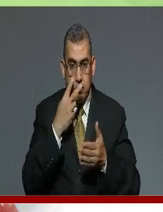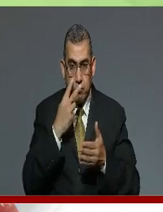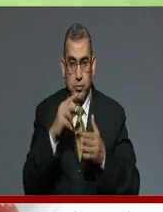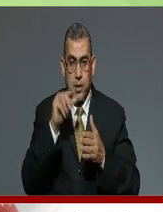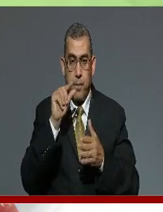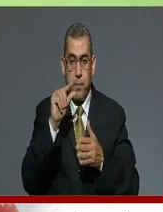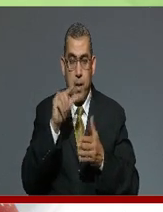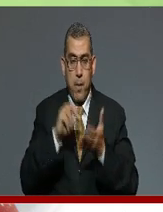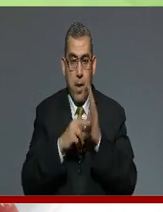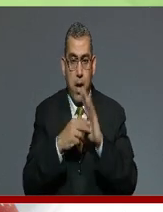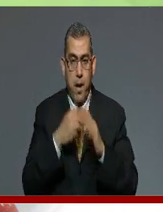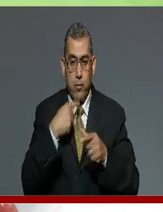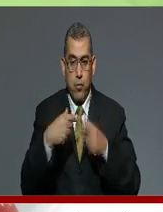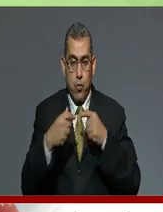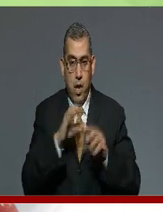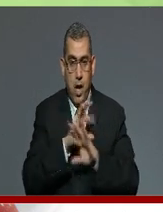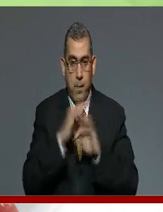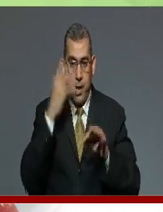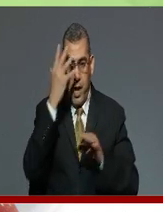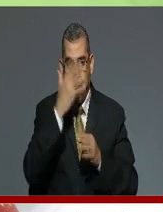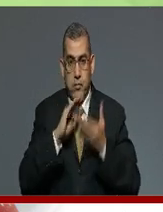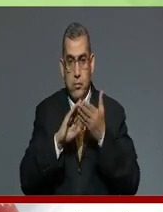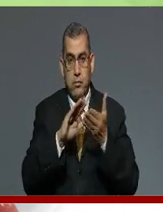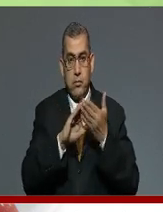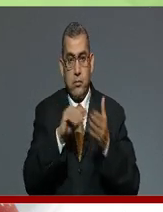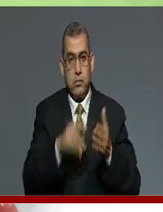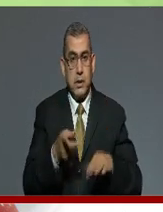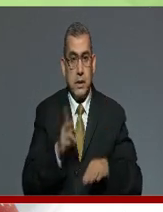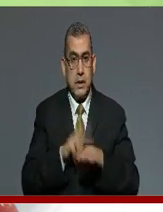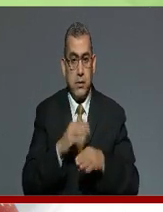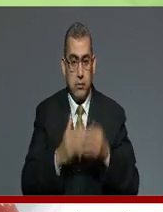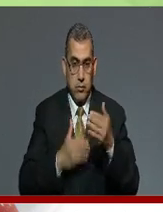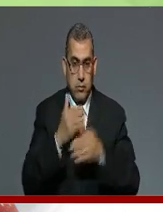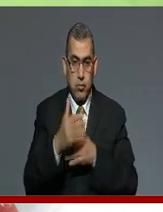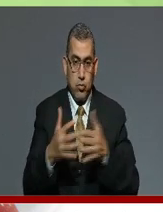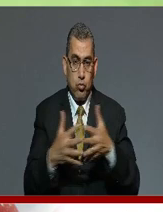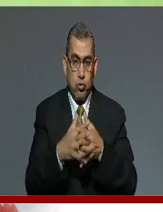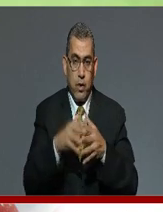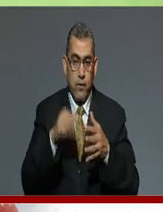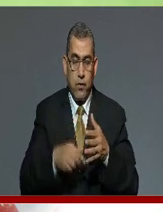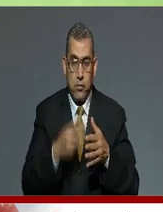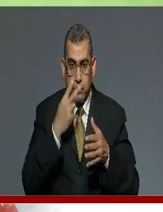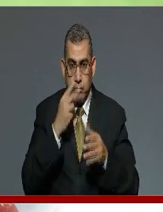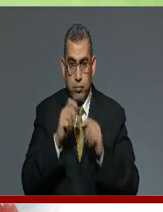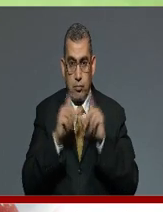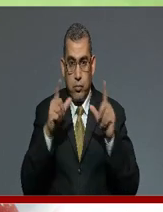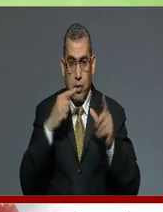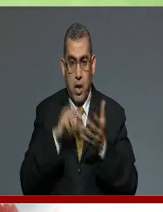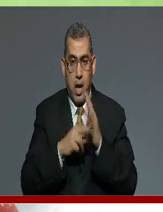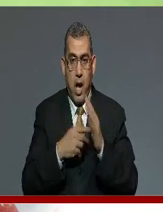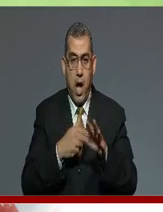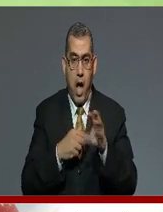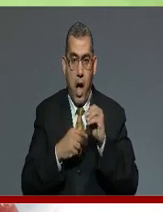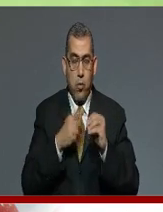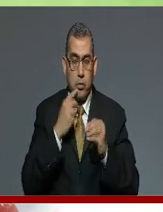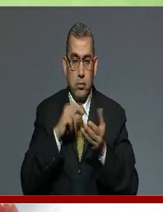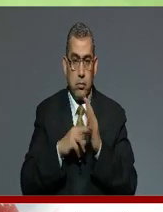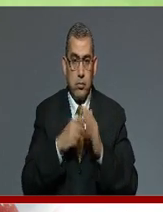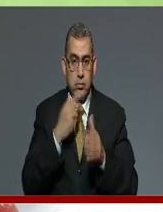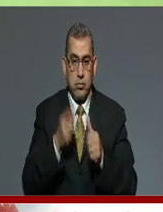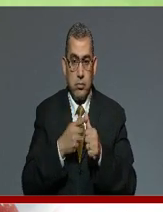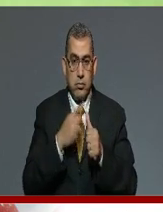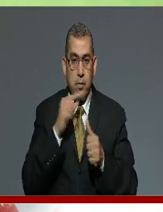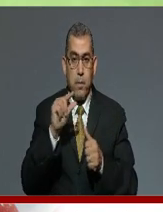الصحي الرقميه في افريقيا وبعد ذلك نشارك معهم رؤيتنا ونقول لهم نريد ان يكون لدينا برنامج